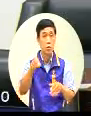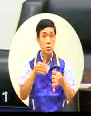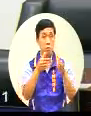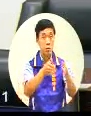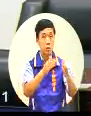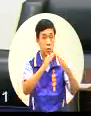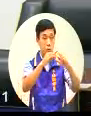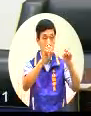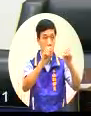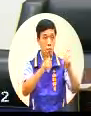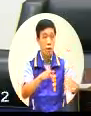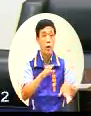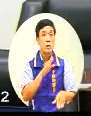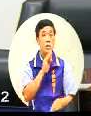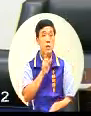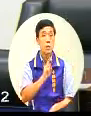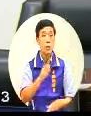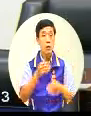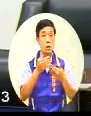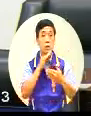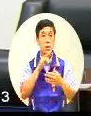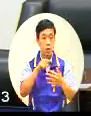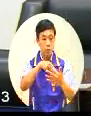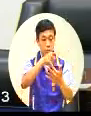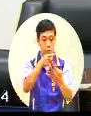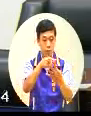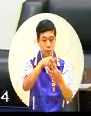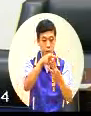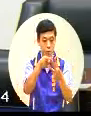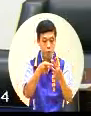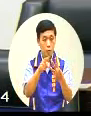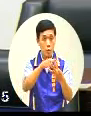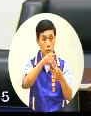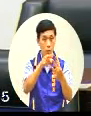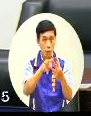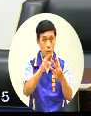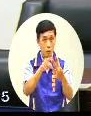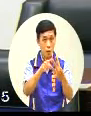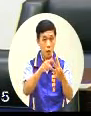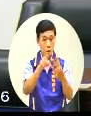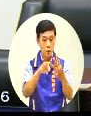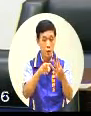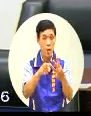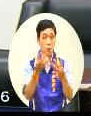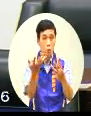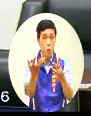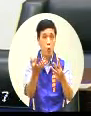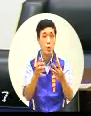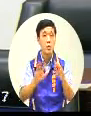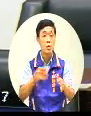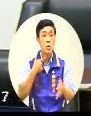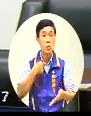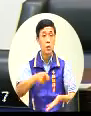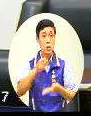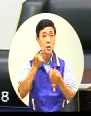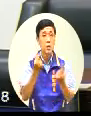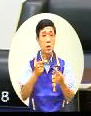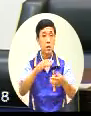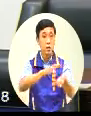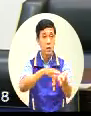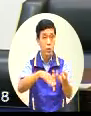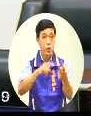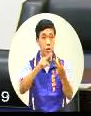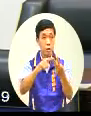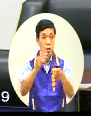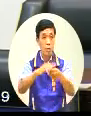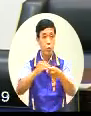的几乎都是在我们第二顺位到第三顺位居多，包括我现在特别要提的医院、补